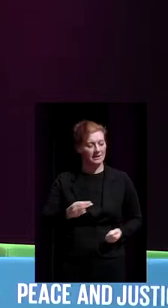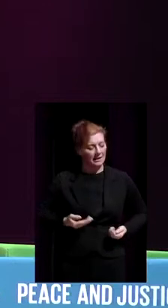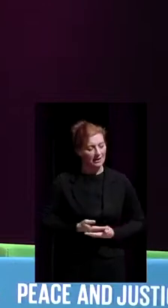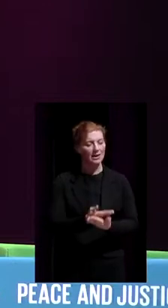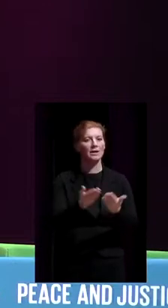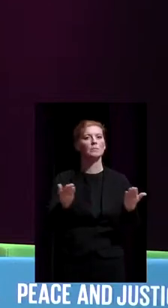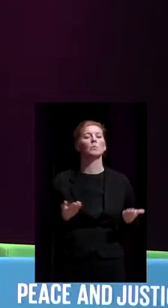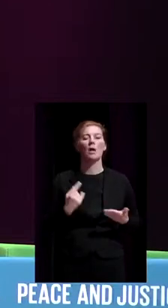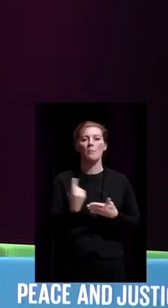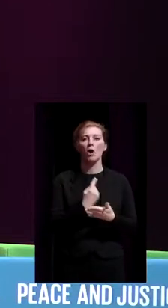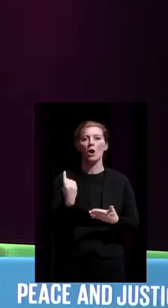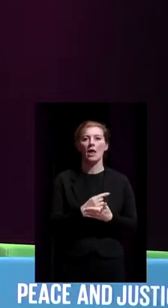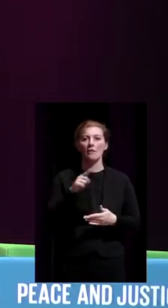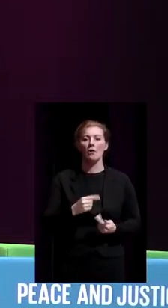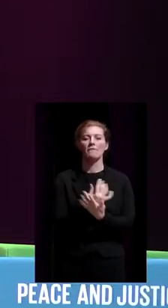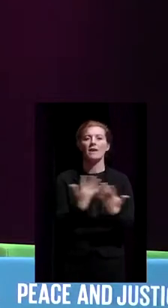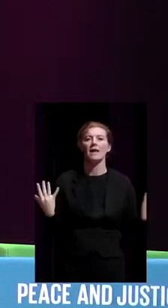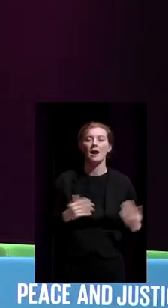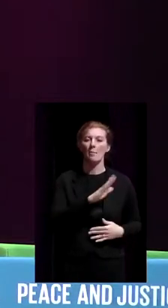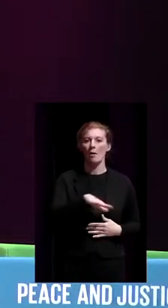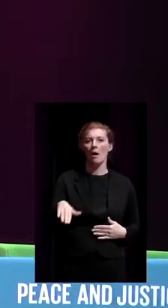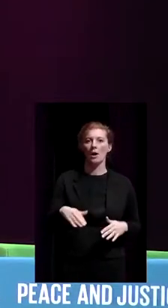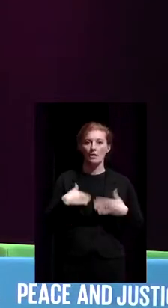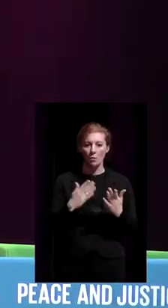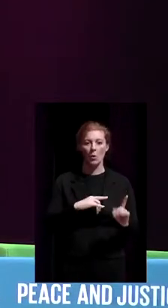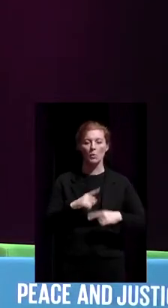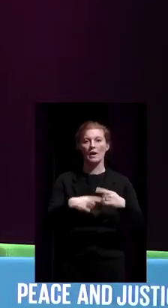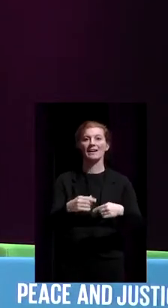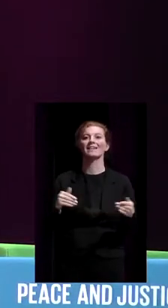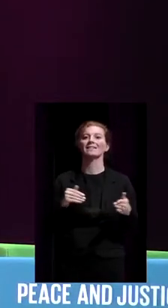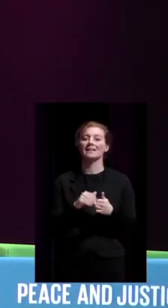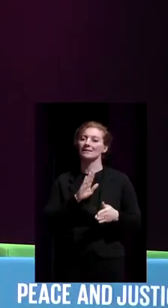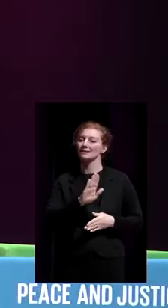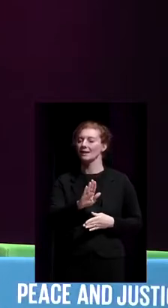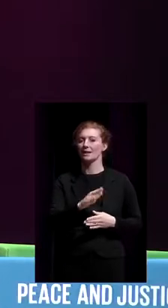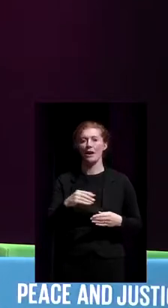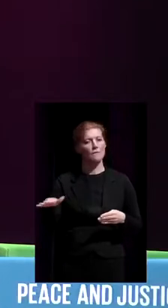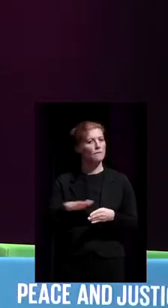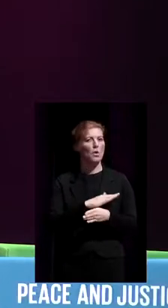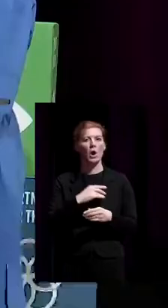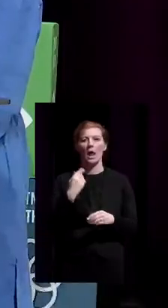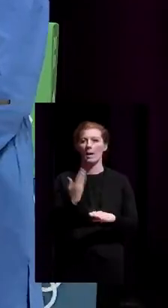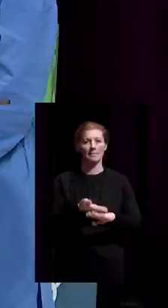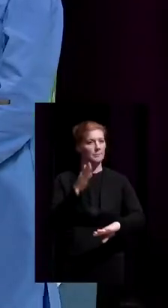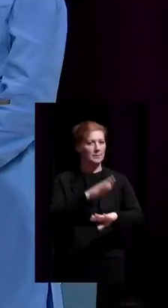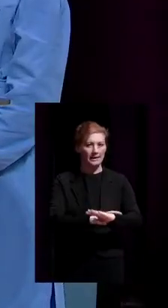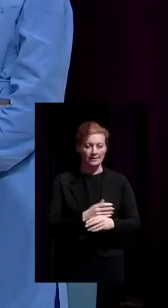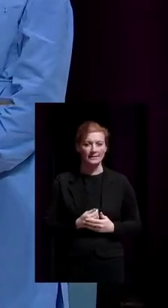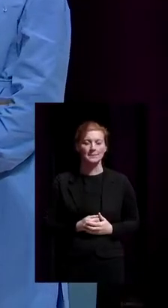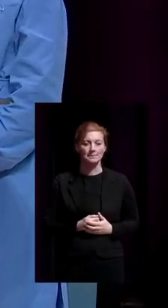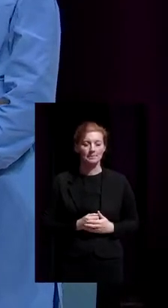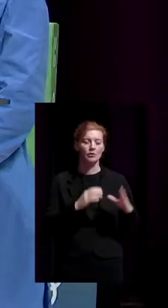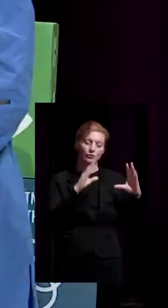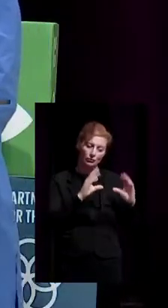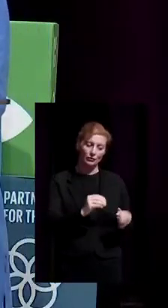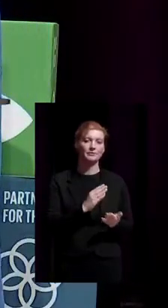erbjuda möjligheten för fler barn att få utvecklas till sin fulla potential. Ja, och det